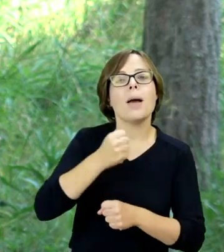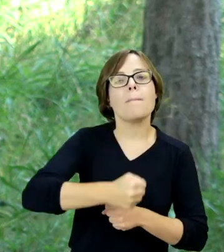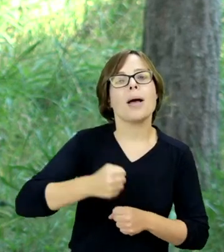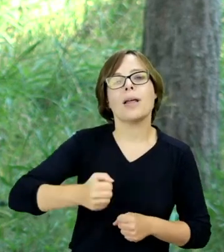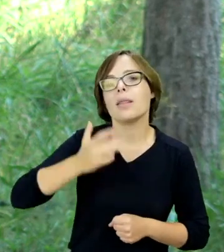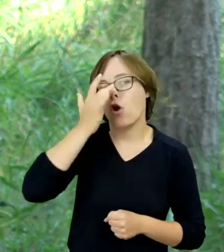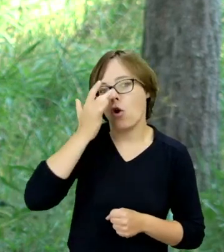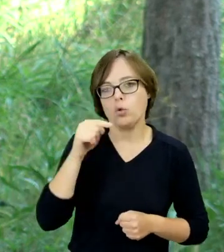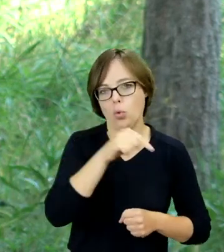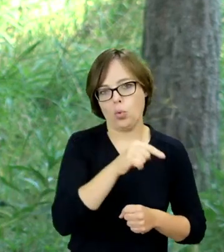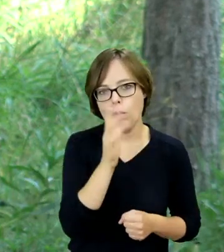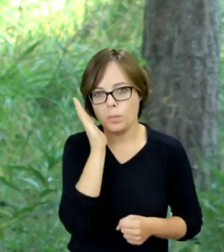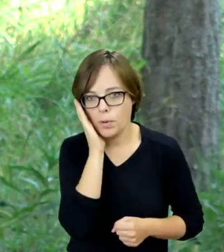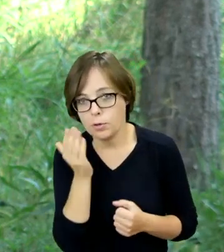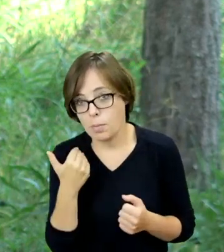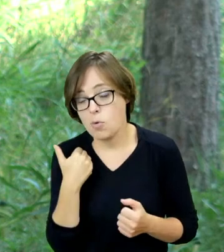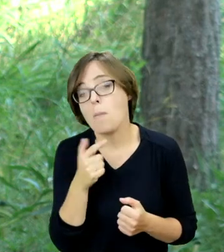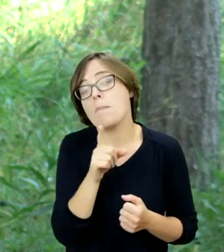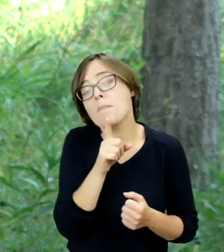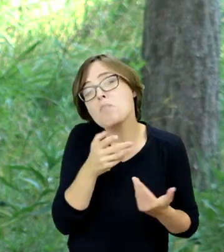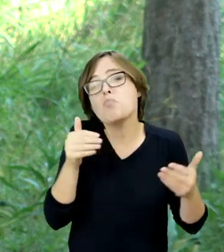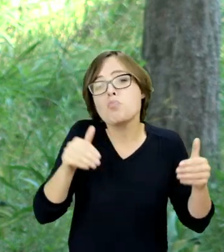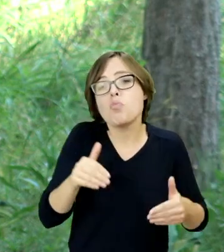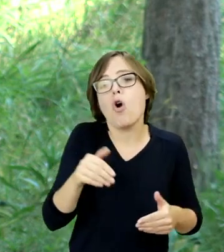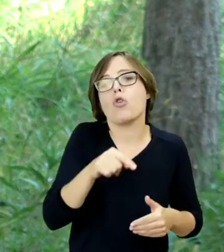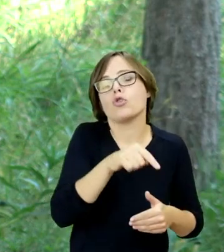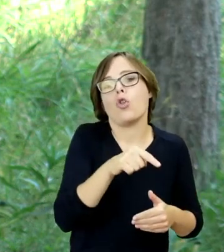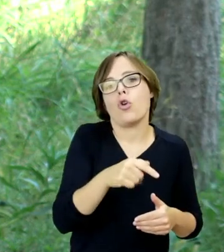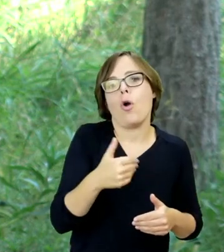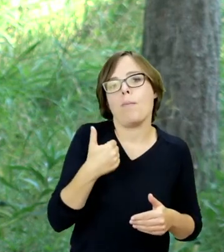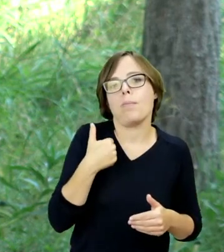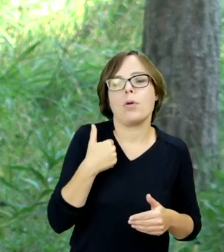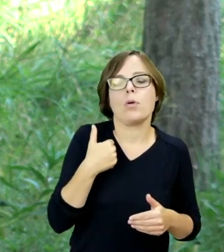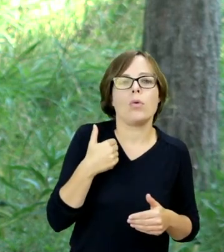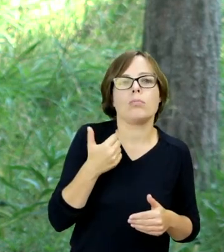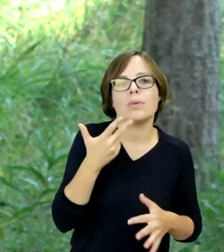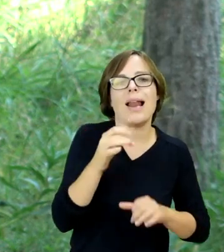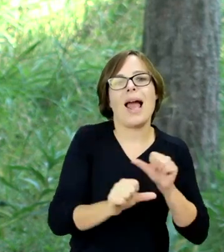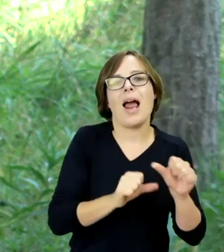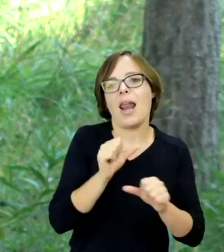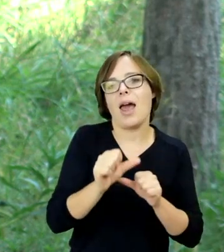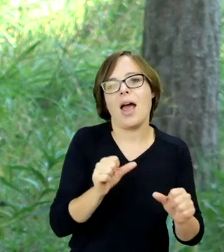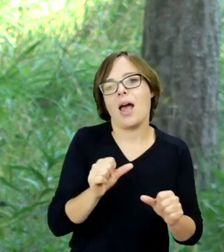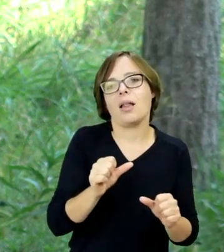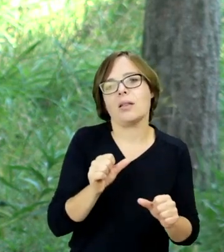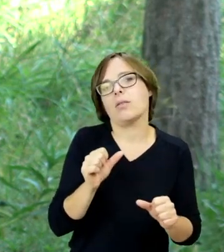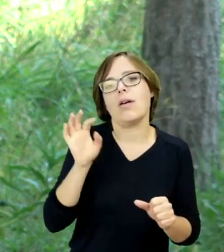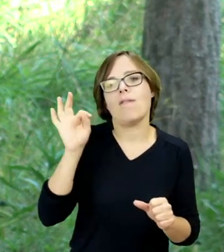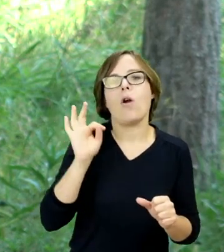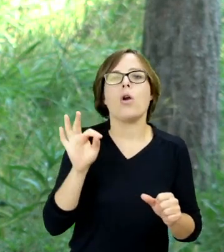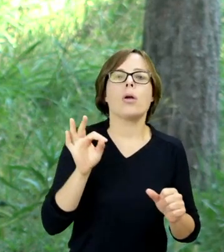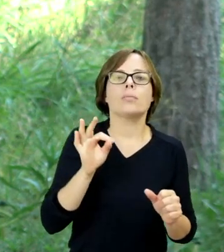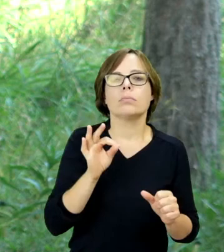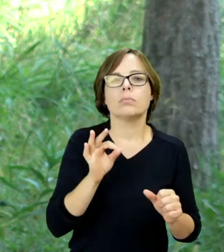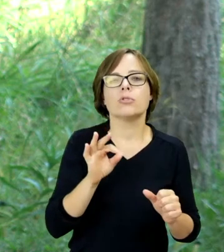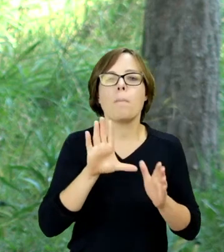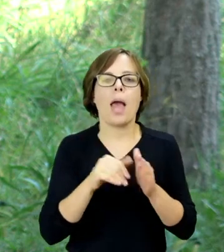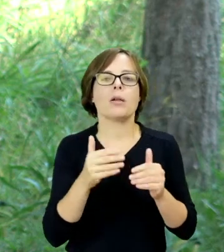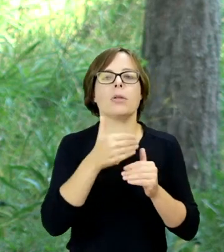to takie miejsce, gdzie była to taka ich przez kilka lat podmiejska dacza. Ale w